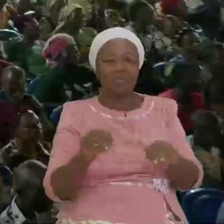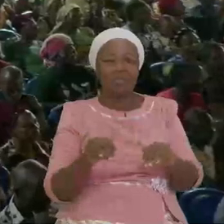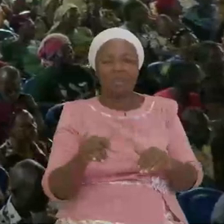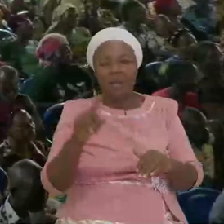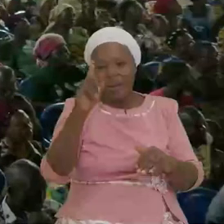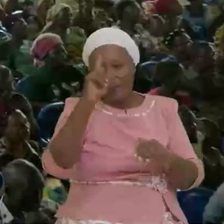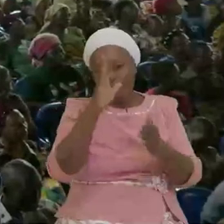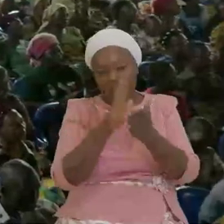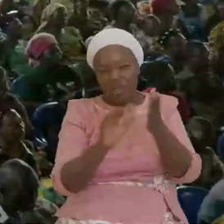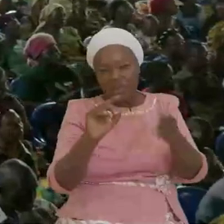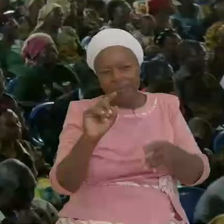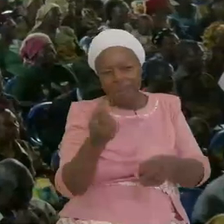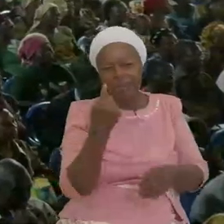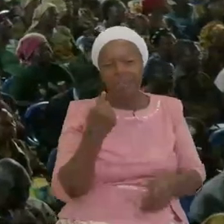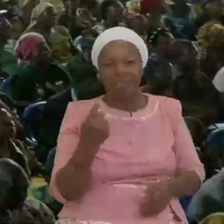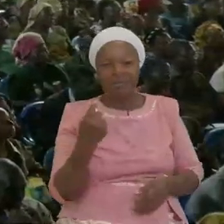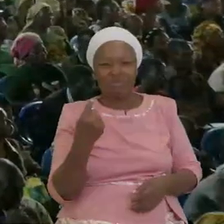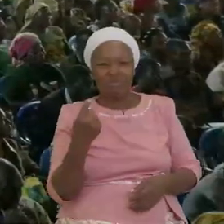C'est ce que nous faisons.